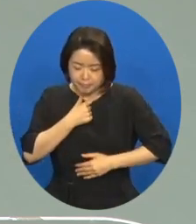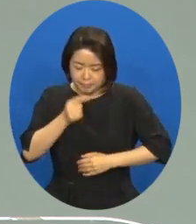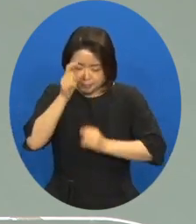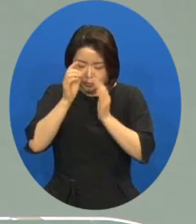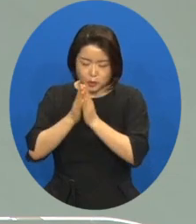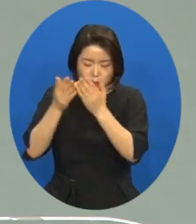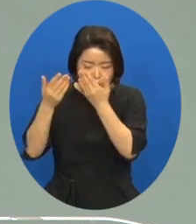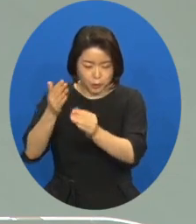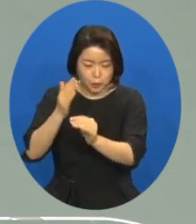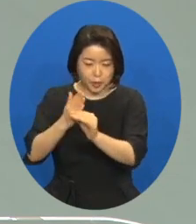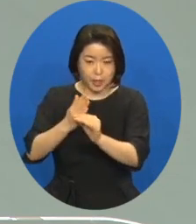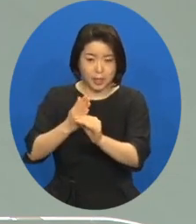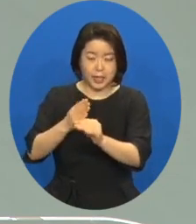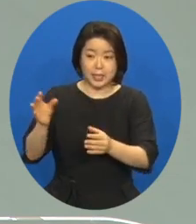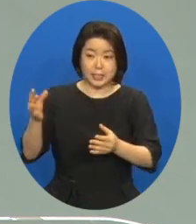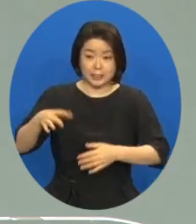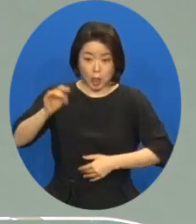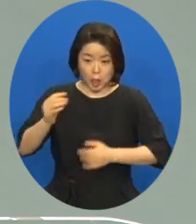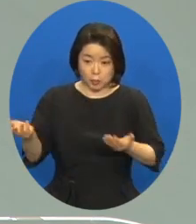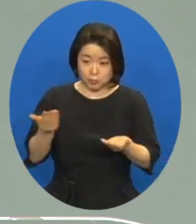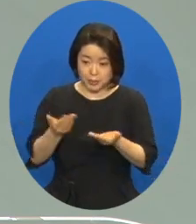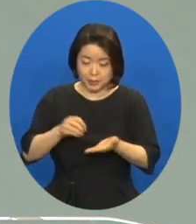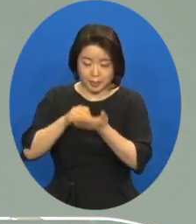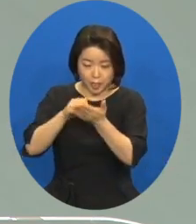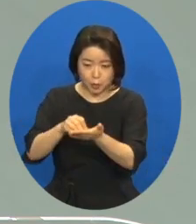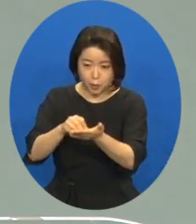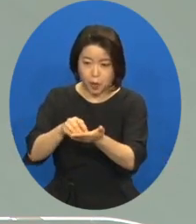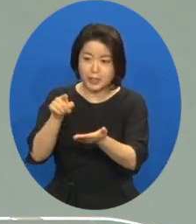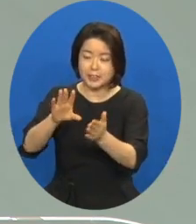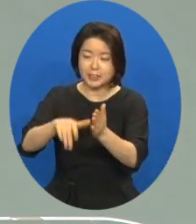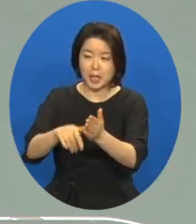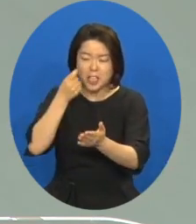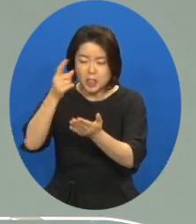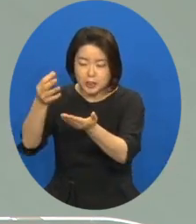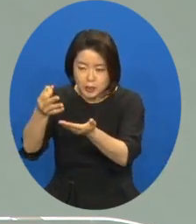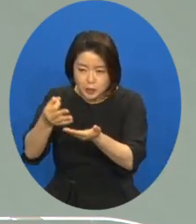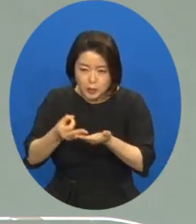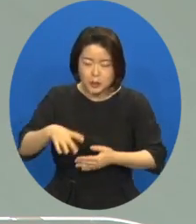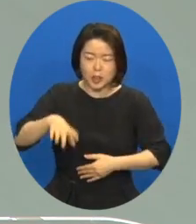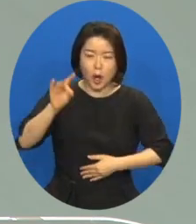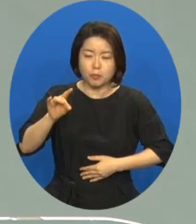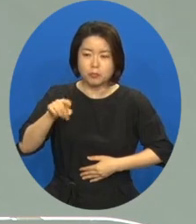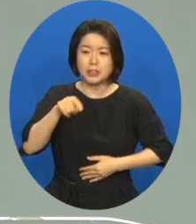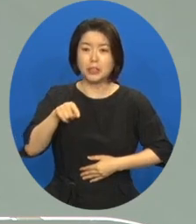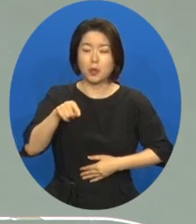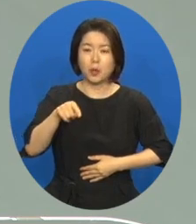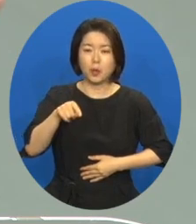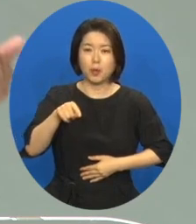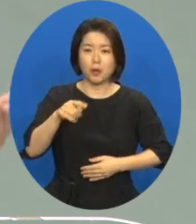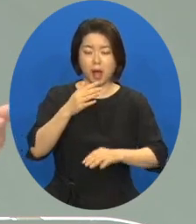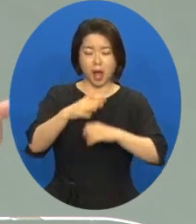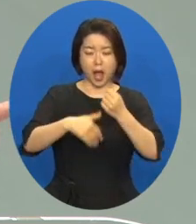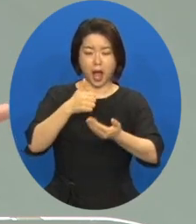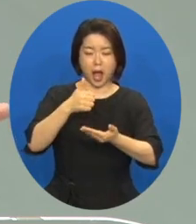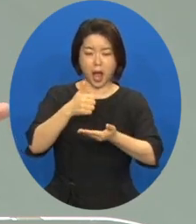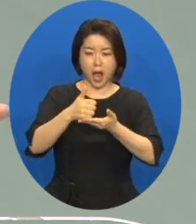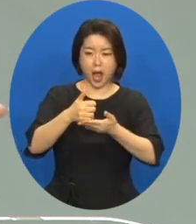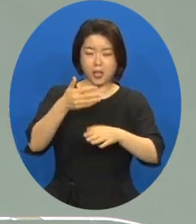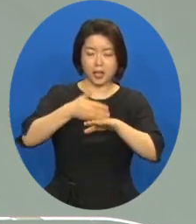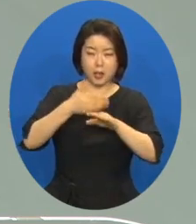직장 생활하면서 얻은 첫 월급, 이거로 하나님께 감사드려야 된다. 너무너무 어려운